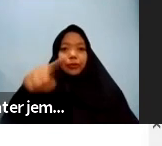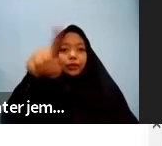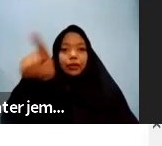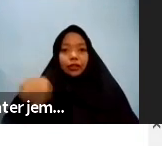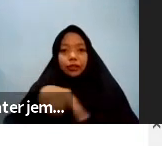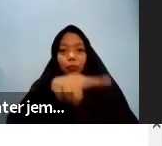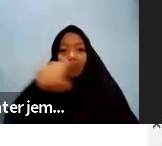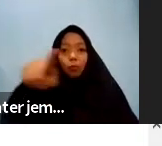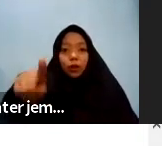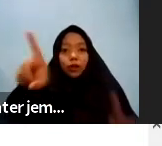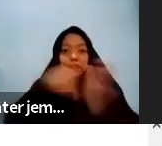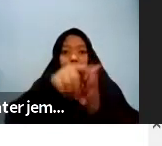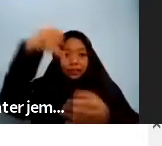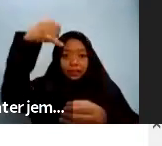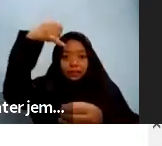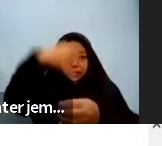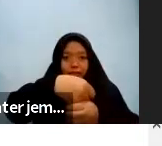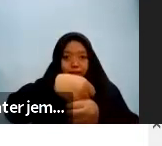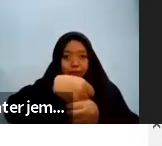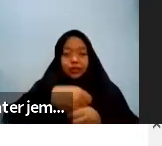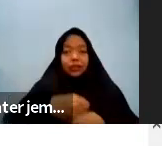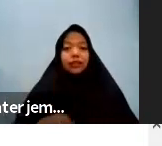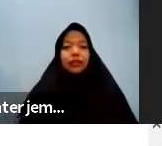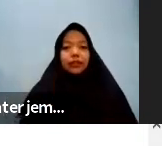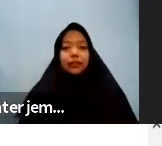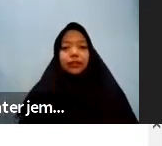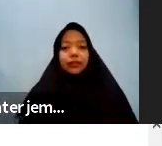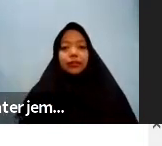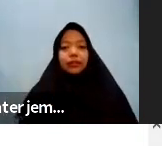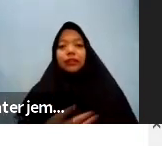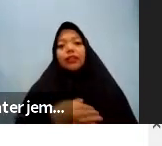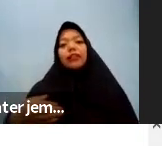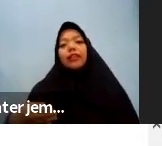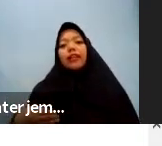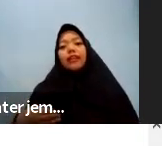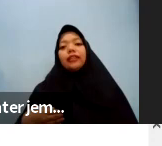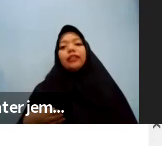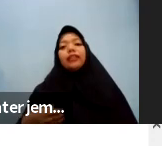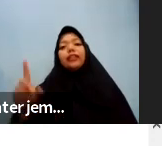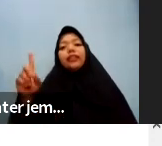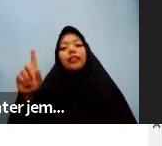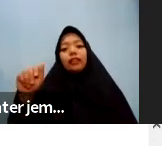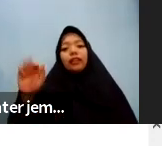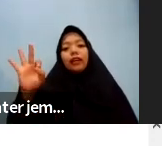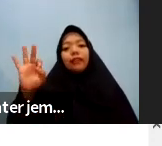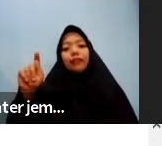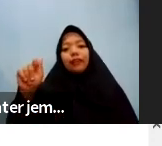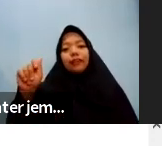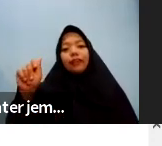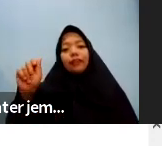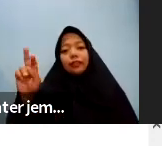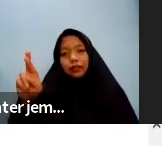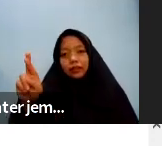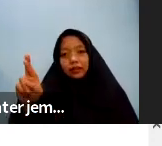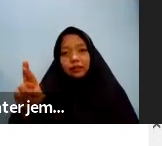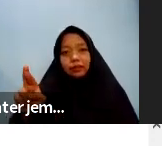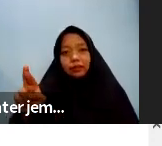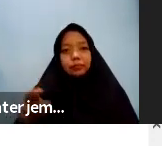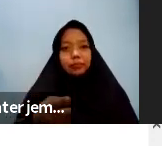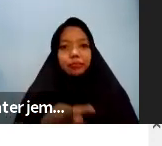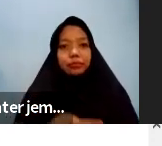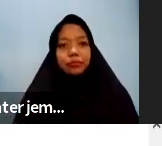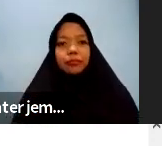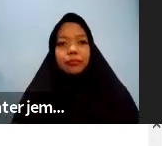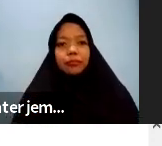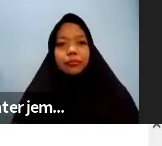sampai akhirnya nanti Bapak Ibu register Ketika nanti disini Saya bukan robot ini nanti Bapak Ibu